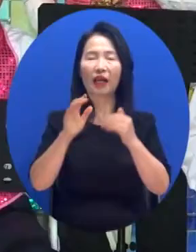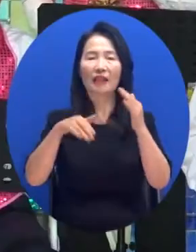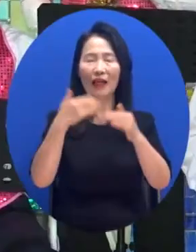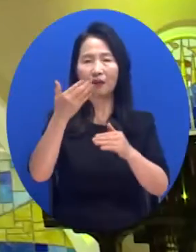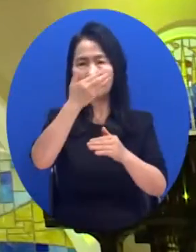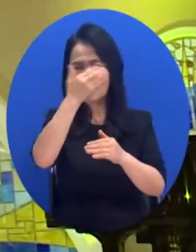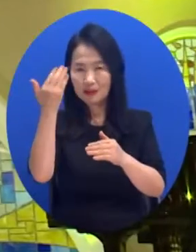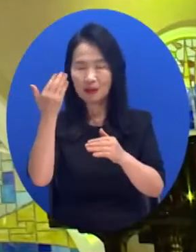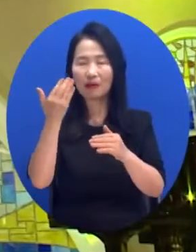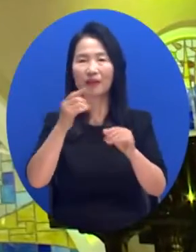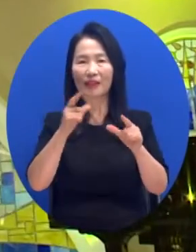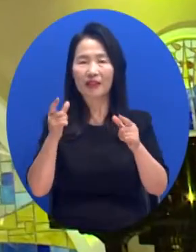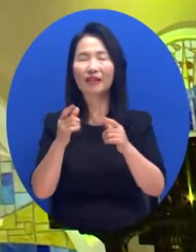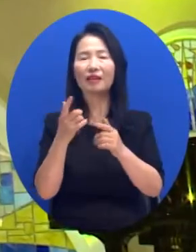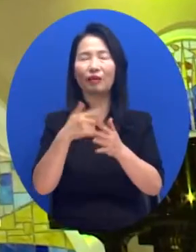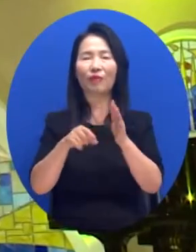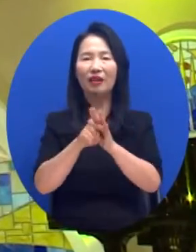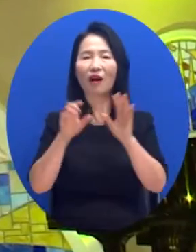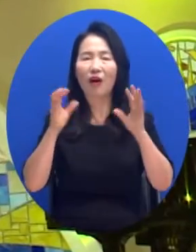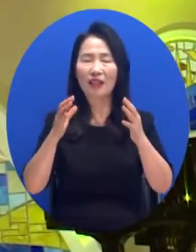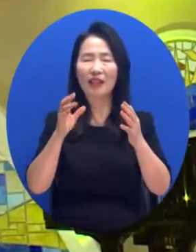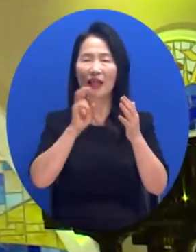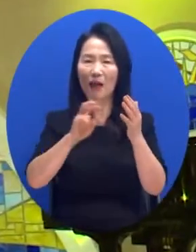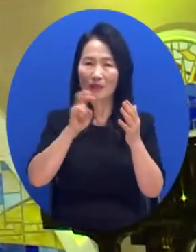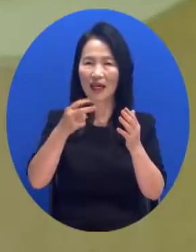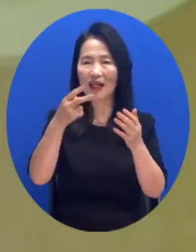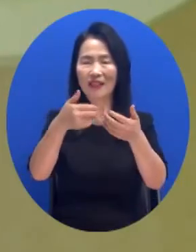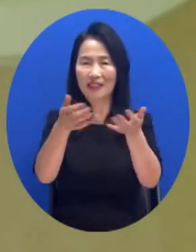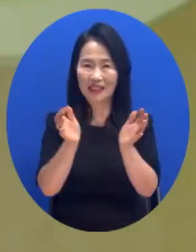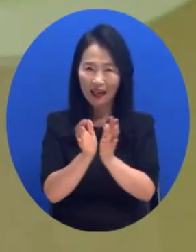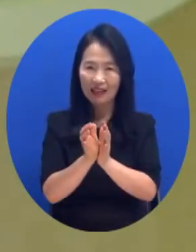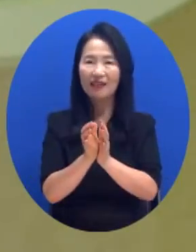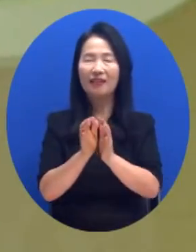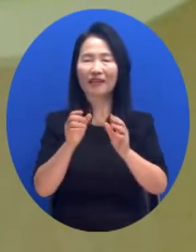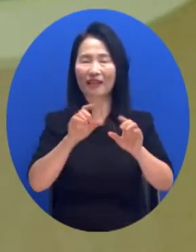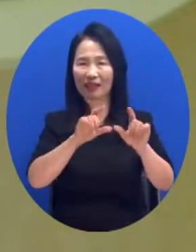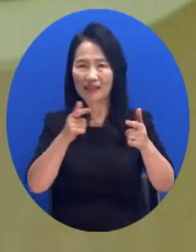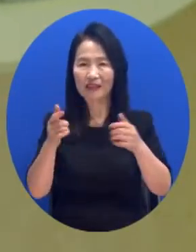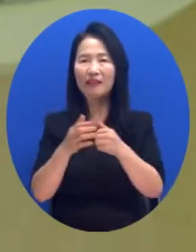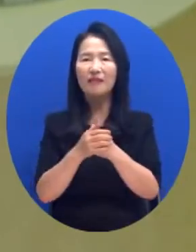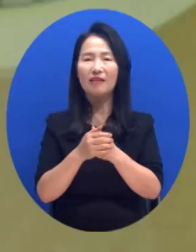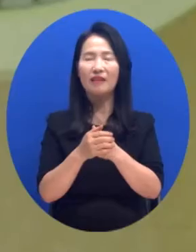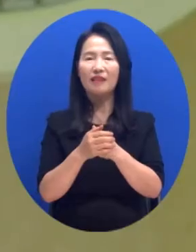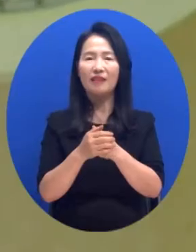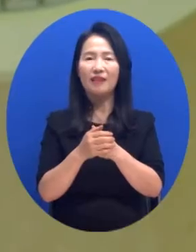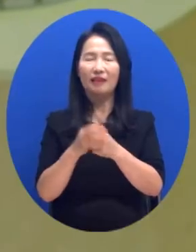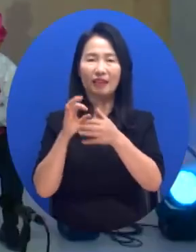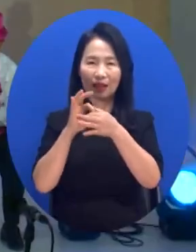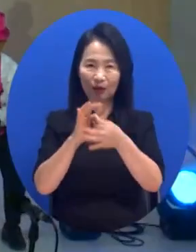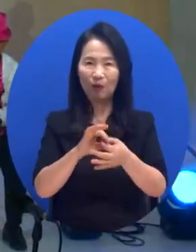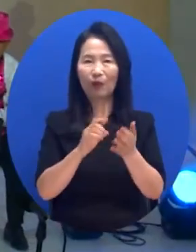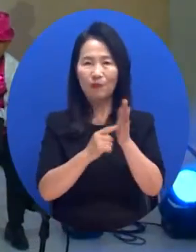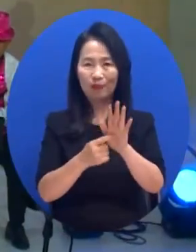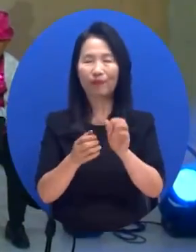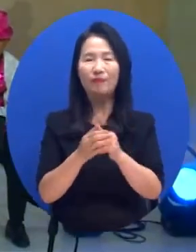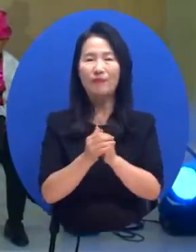위한 어린이 합창 활성화 운동의 일환으로 12년째 드림모아 페스티벌을 이어오고 있습니다.